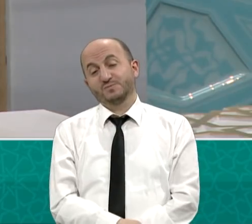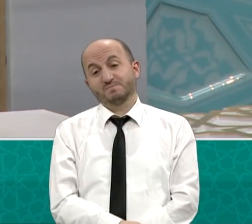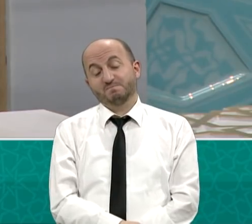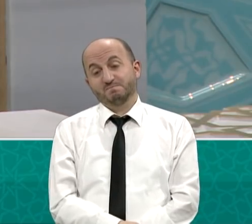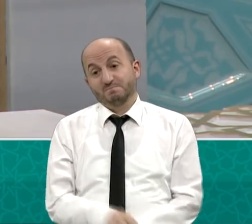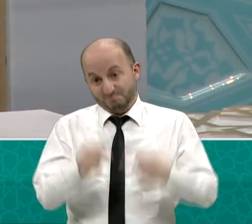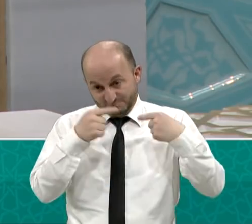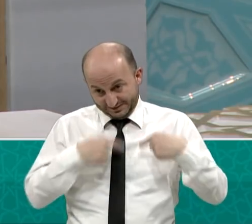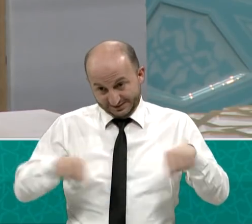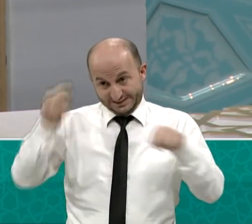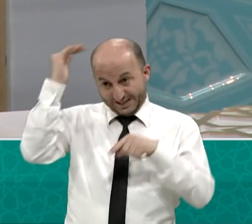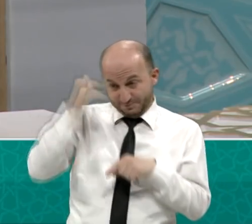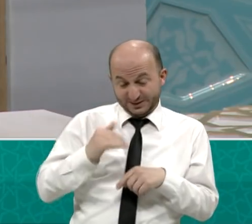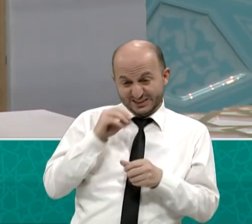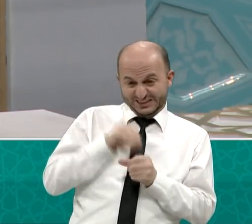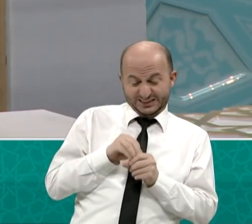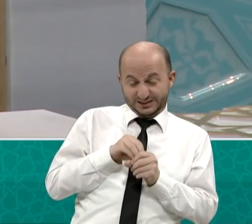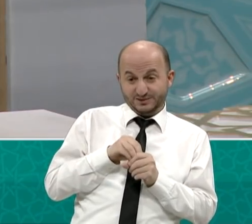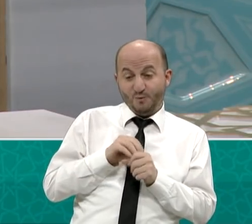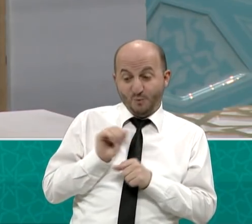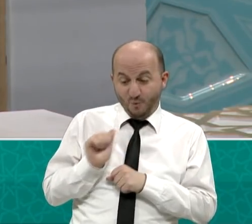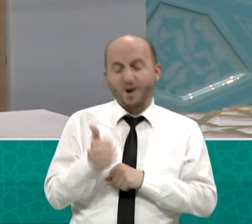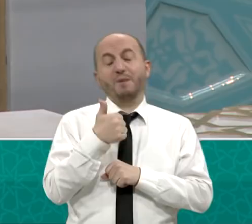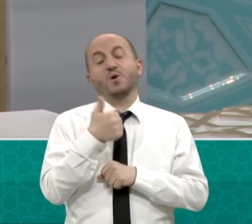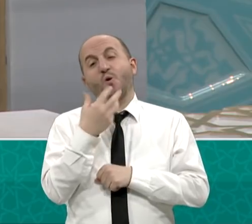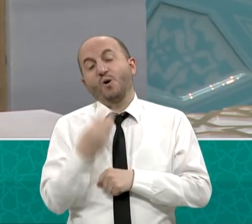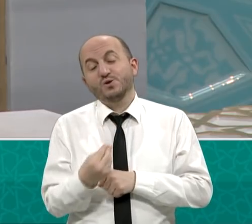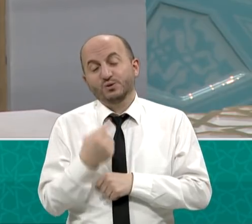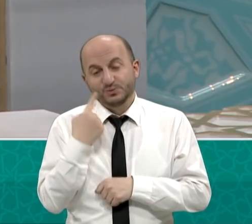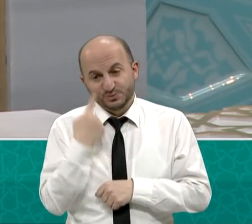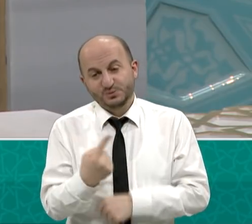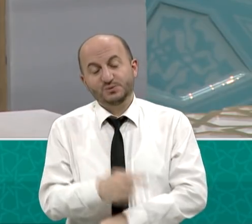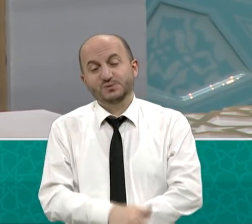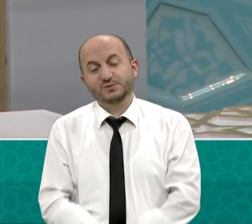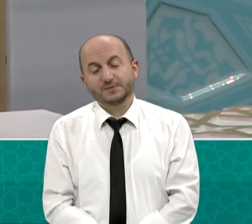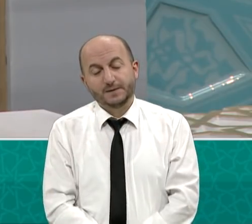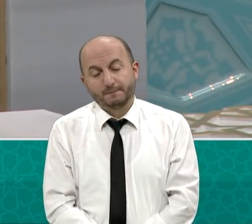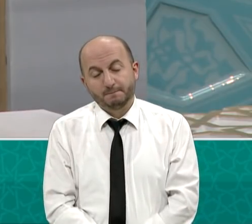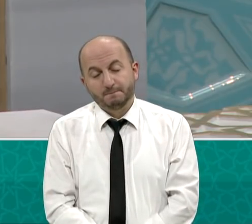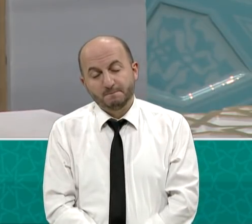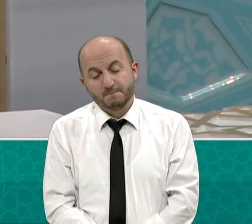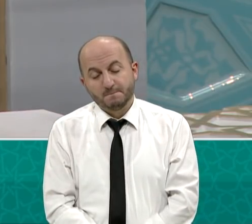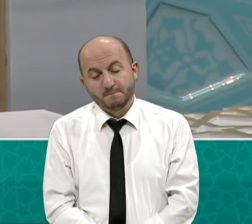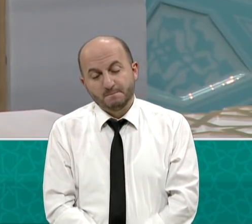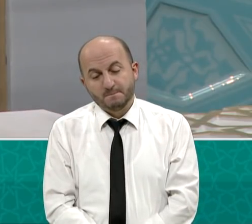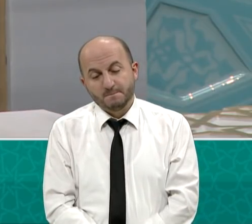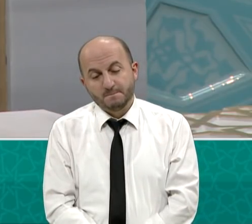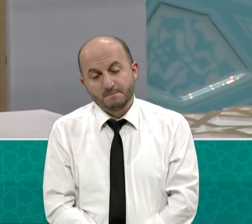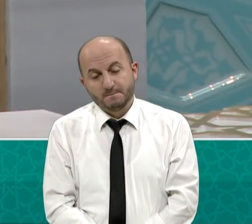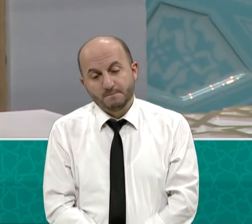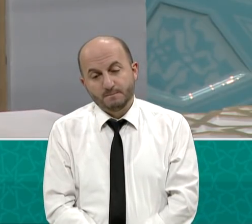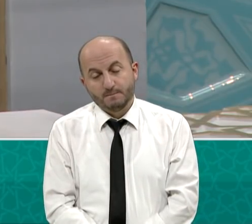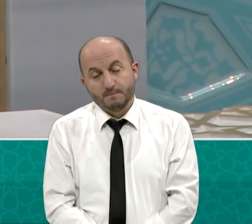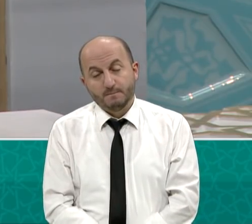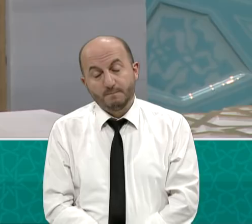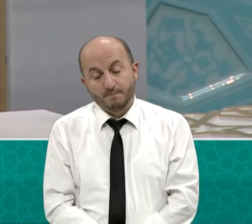bize yansıması için bunun önemli bir unsur olduğunu görmüş olmaktayız. Zaten aynı